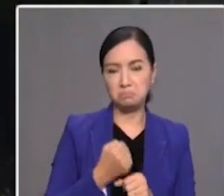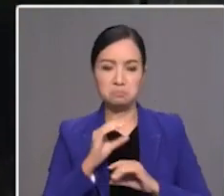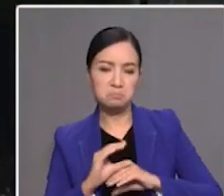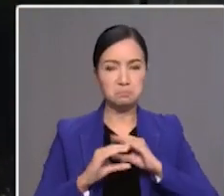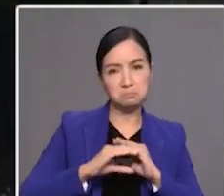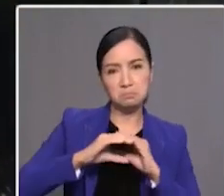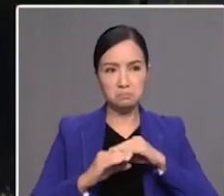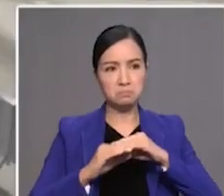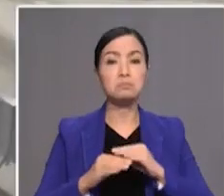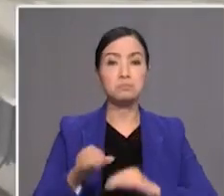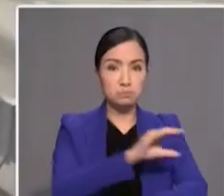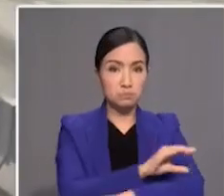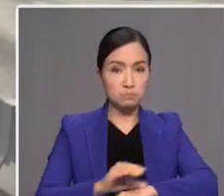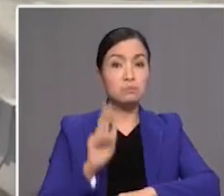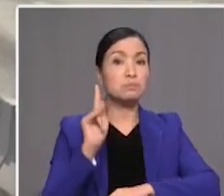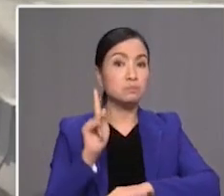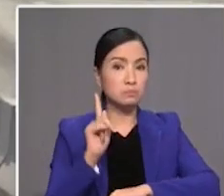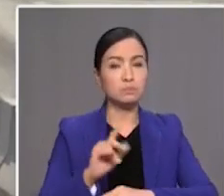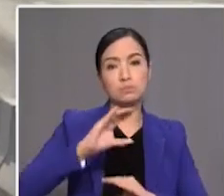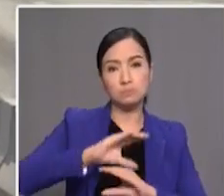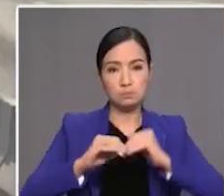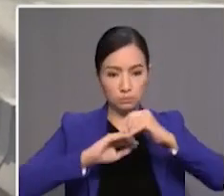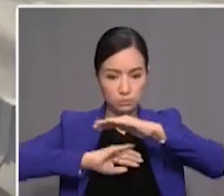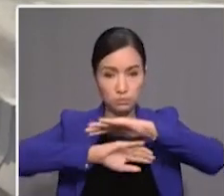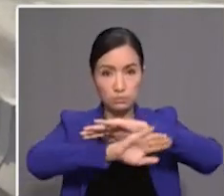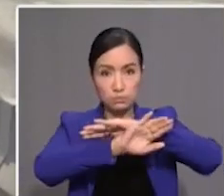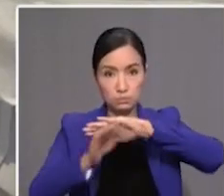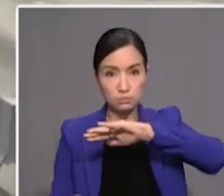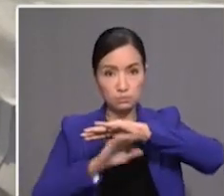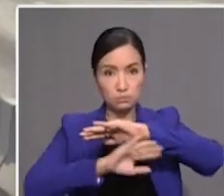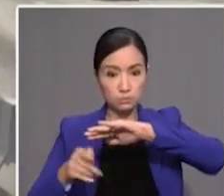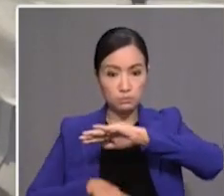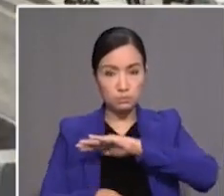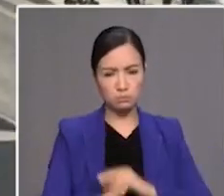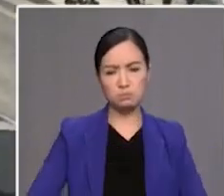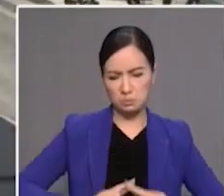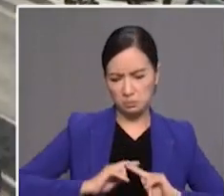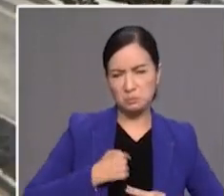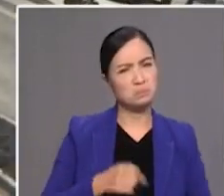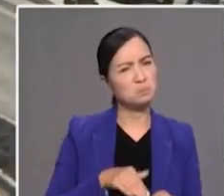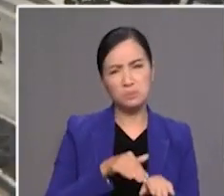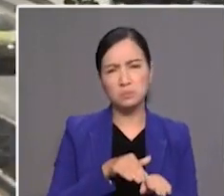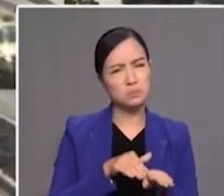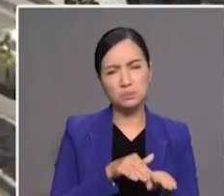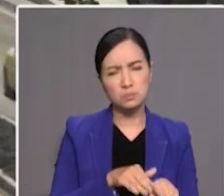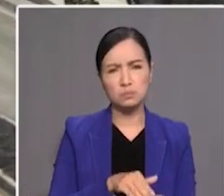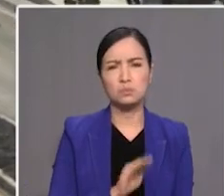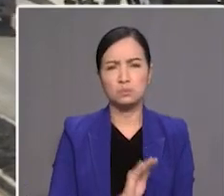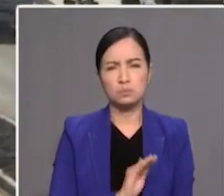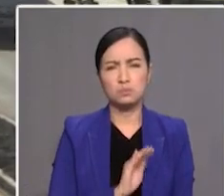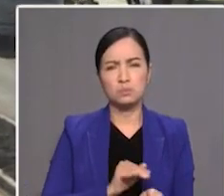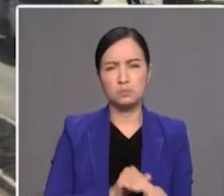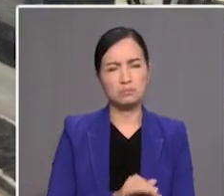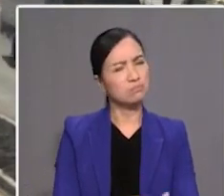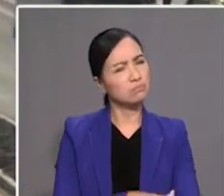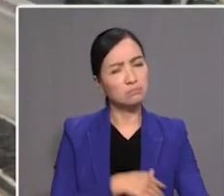อสร้างรถไฟฟ้าสายสีเขียวและก่อสร้างอุโมงค์ทางลอดแห่งนี้ด้วยทำให้ตนต้องเผชิญกับรถติดสะสมนานจนทำ